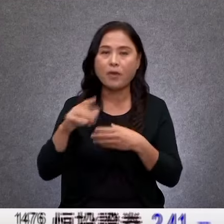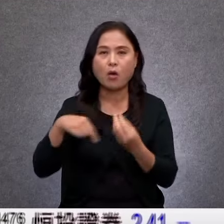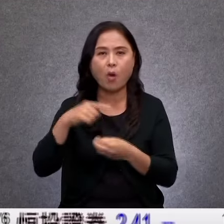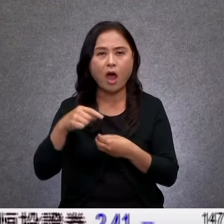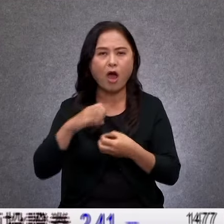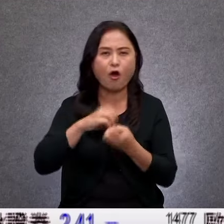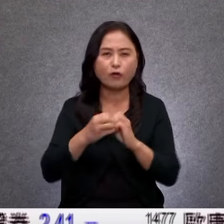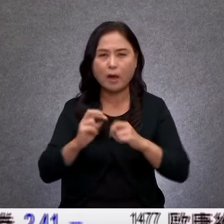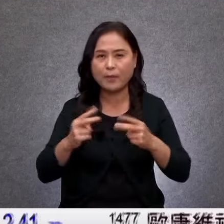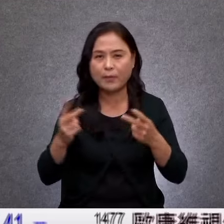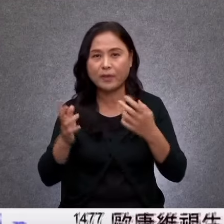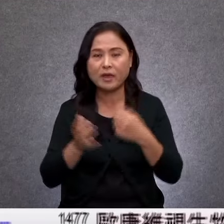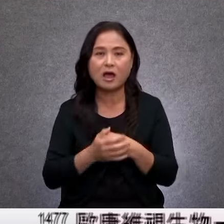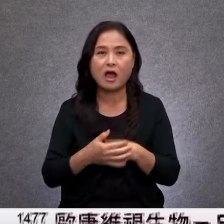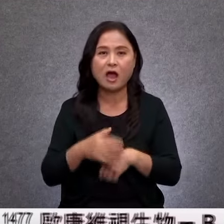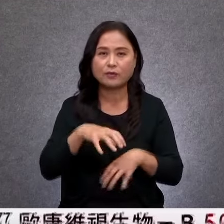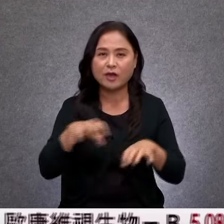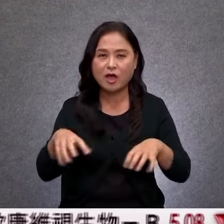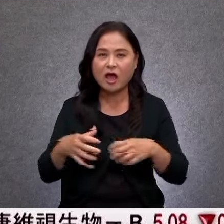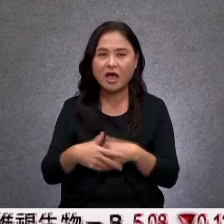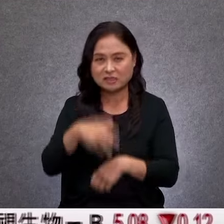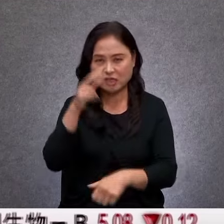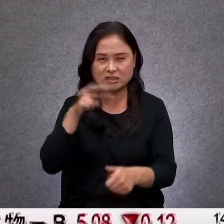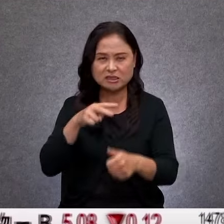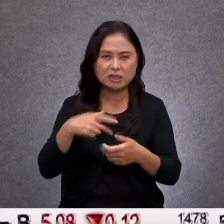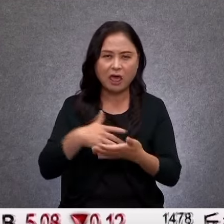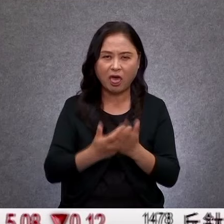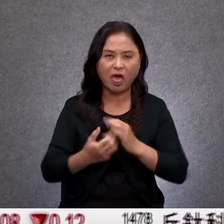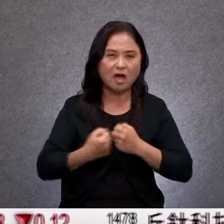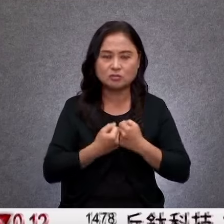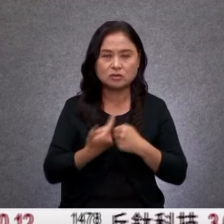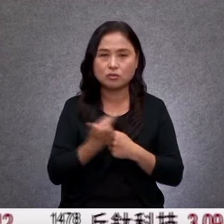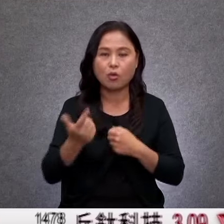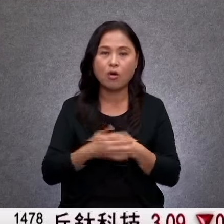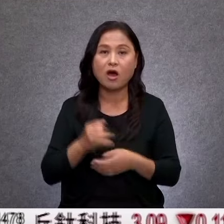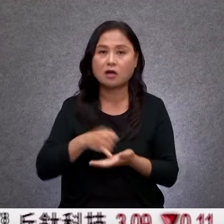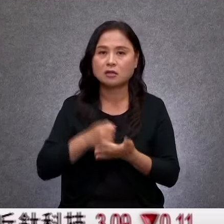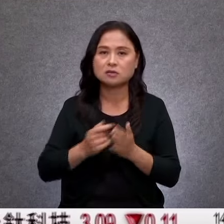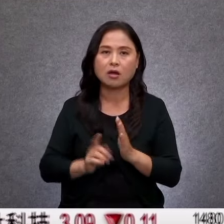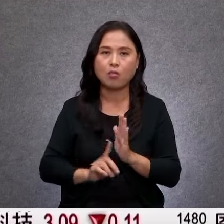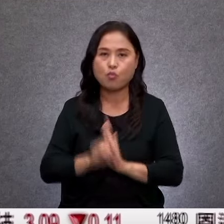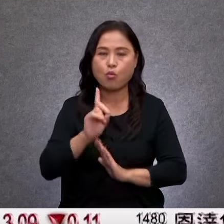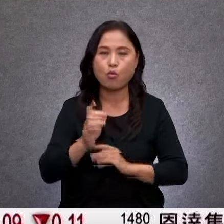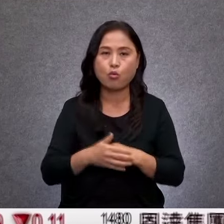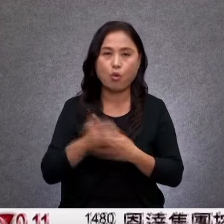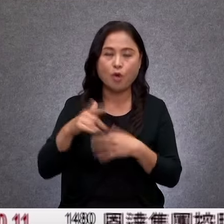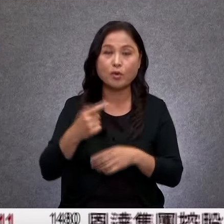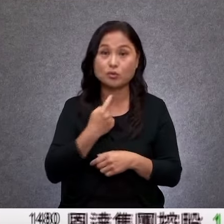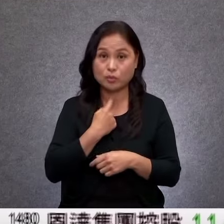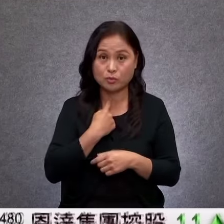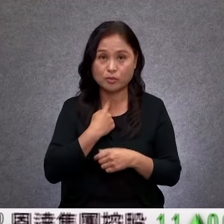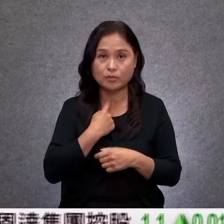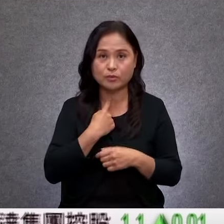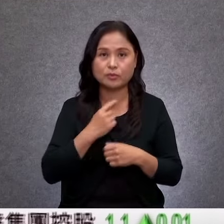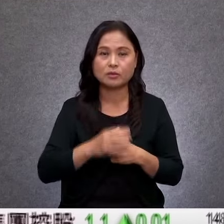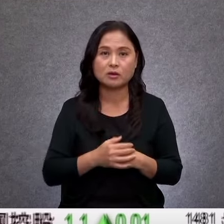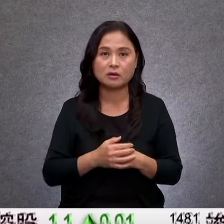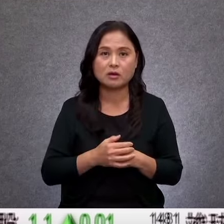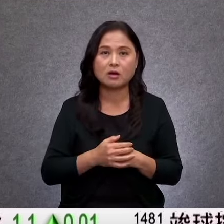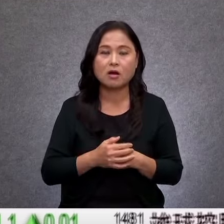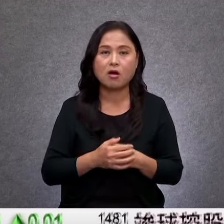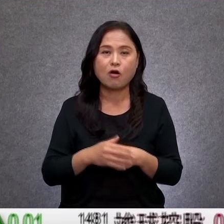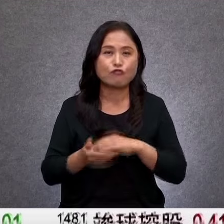咧，其實外圍個環境仍然係複雜多變，面對地緣政治嘅挑戰仲係好大，息口仲係高，所以外圍